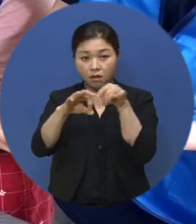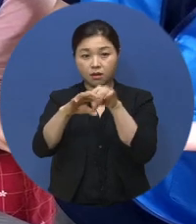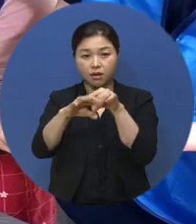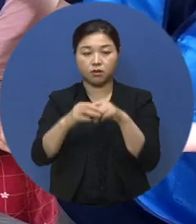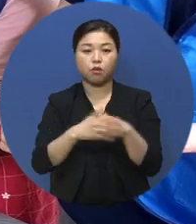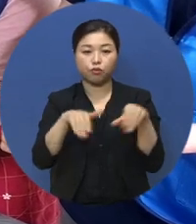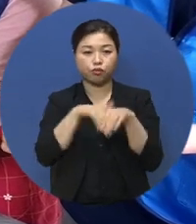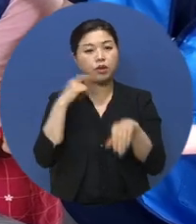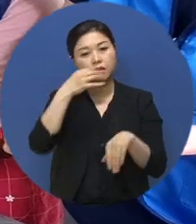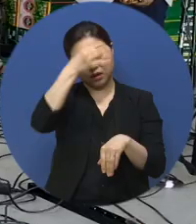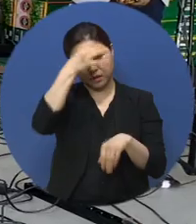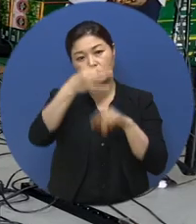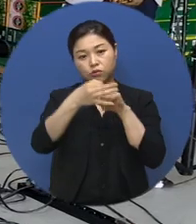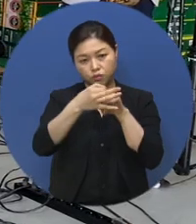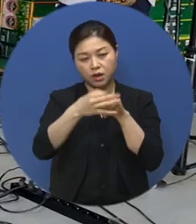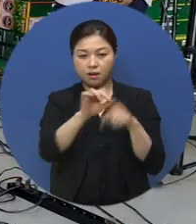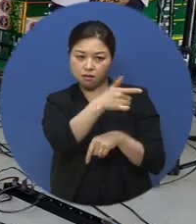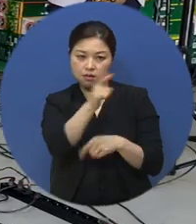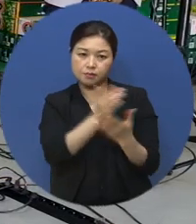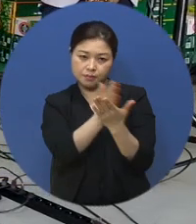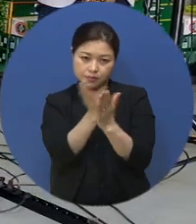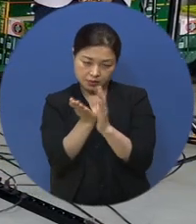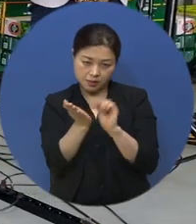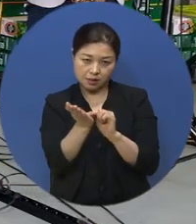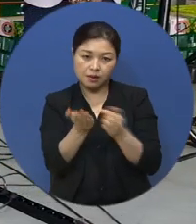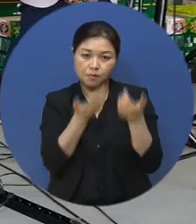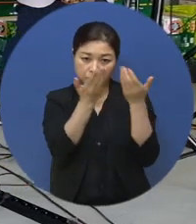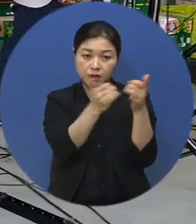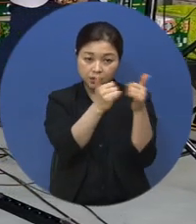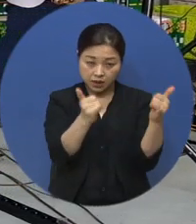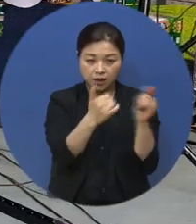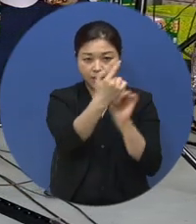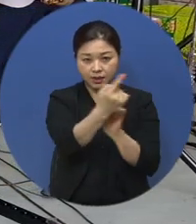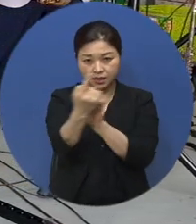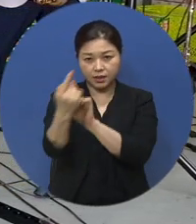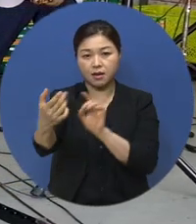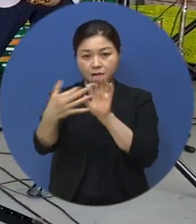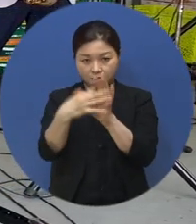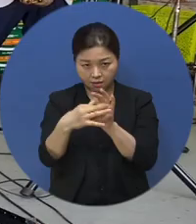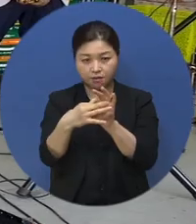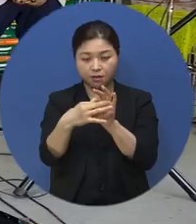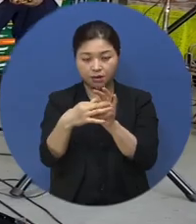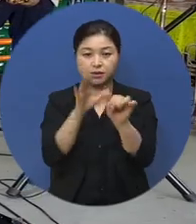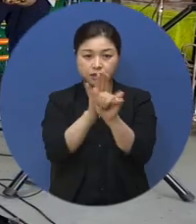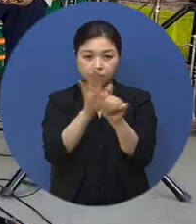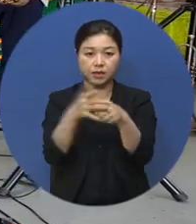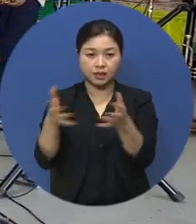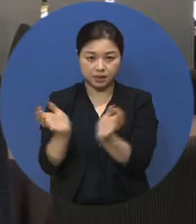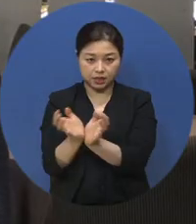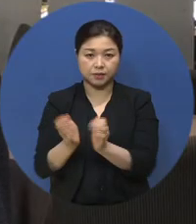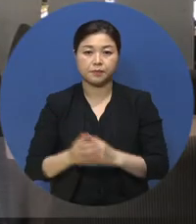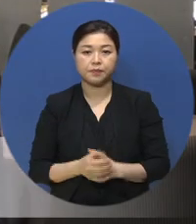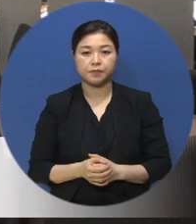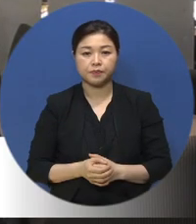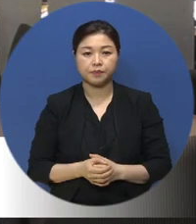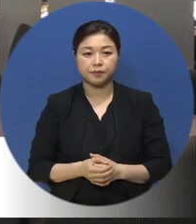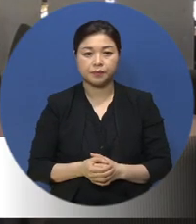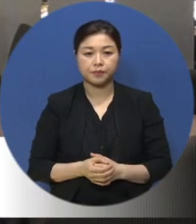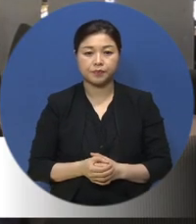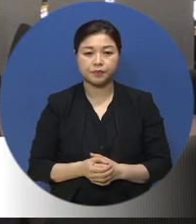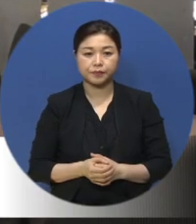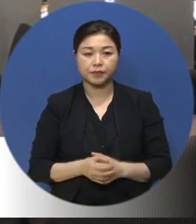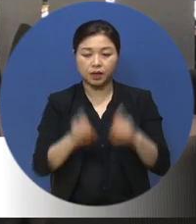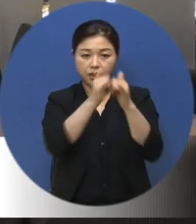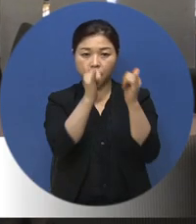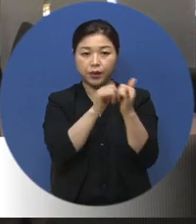분야 등 다양한 직업군을 가진 봉사자들과 1:1 멘토링 프로그램을 지원하는 단체입니다. 사회적으로